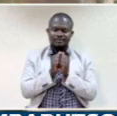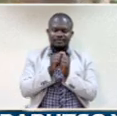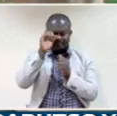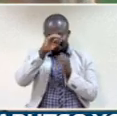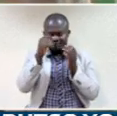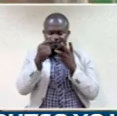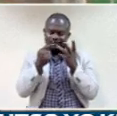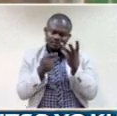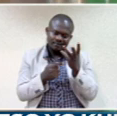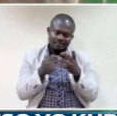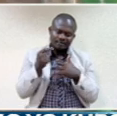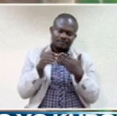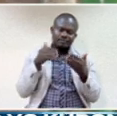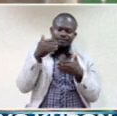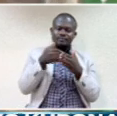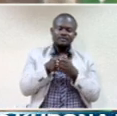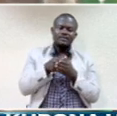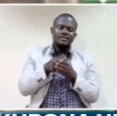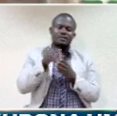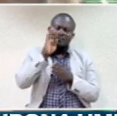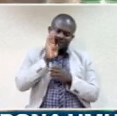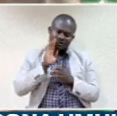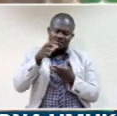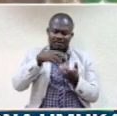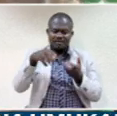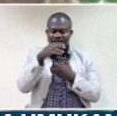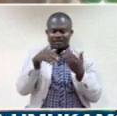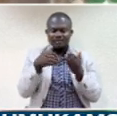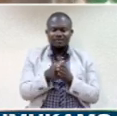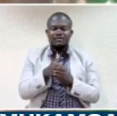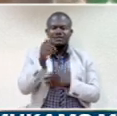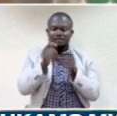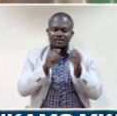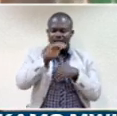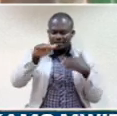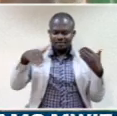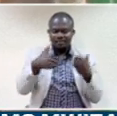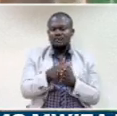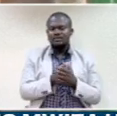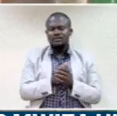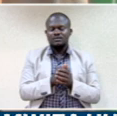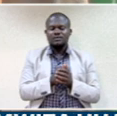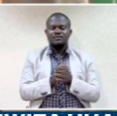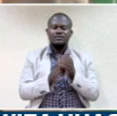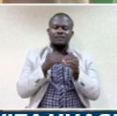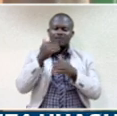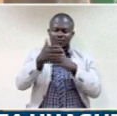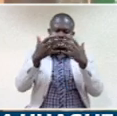barasahura ibintu n'amayuka byose bavanga n'amata byose